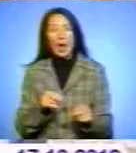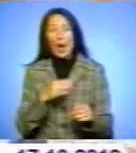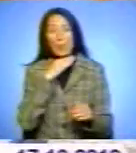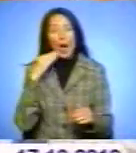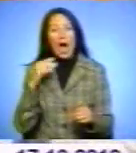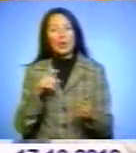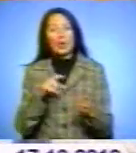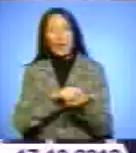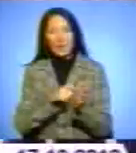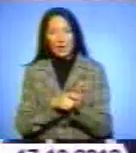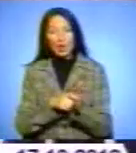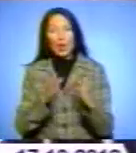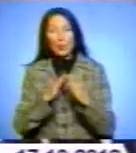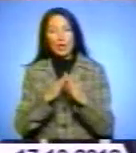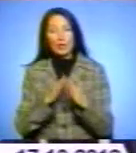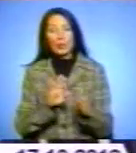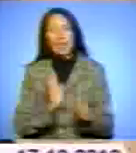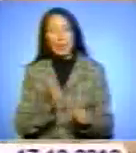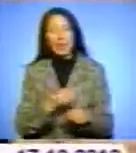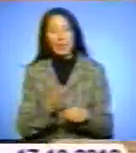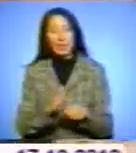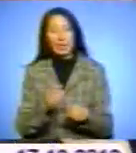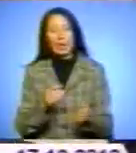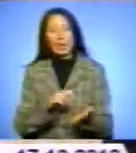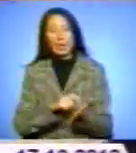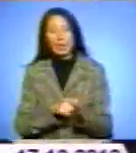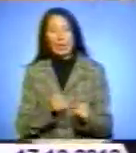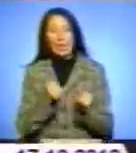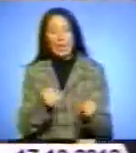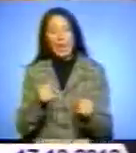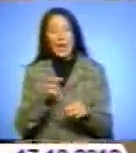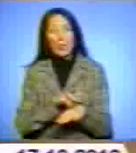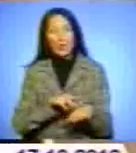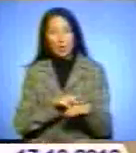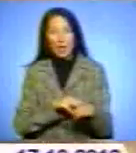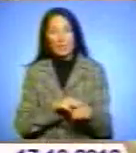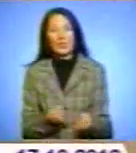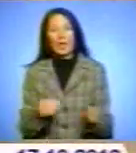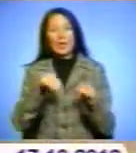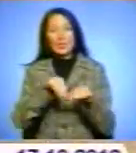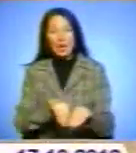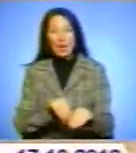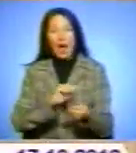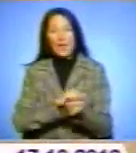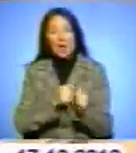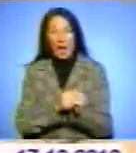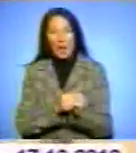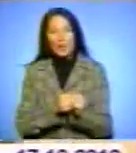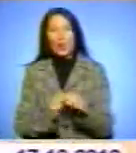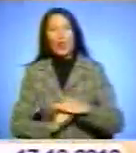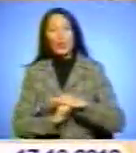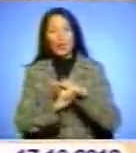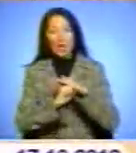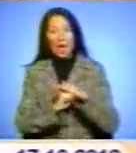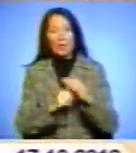буде виділене житло для правоохоронців. Віталій Захарченко заклав наріжний камінь у фундамент новобудови.